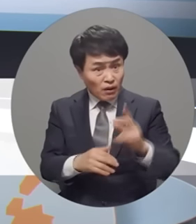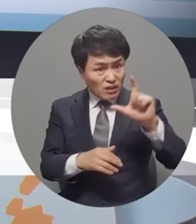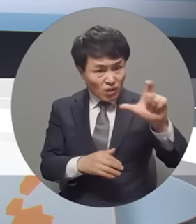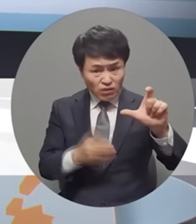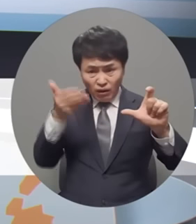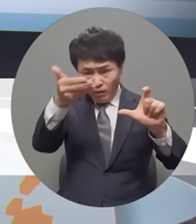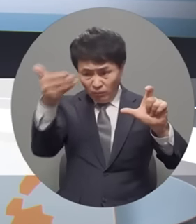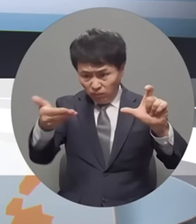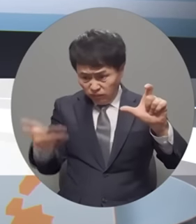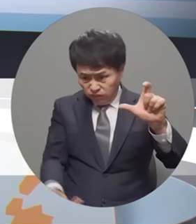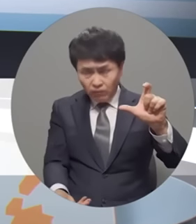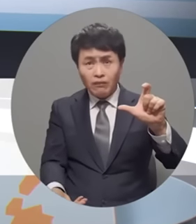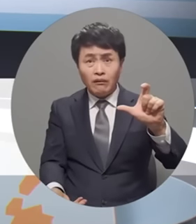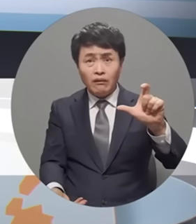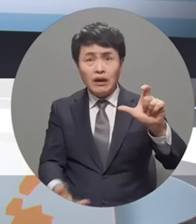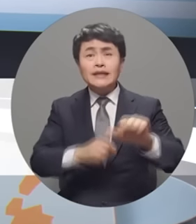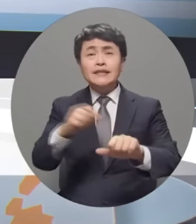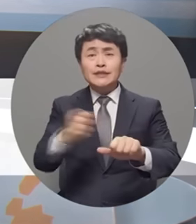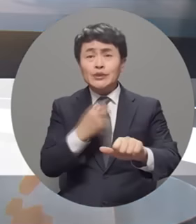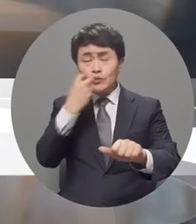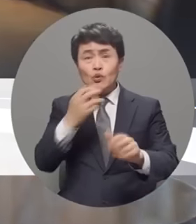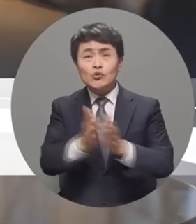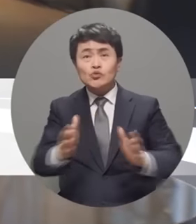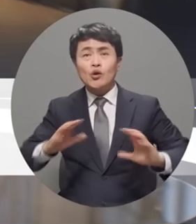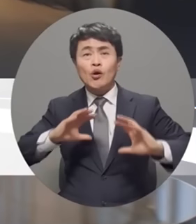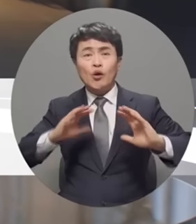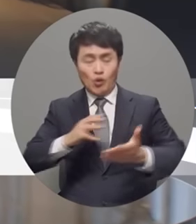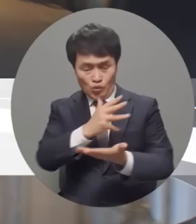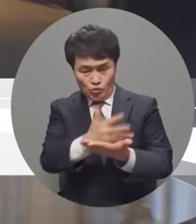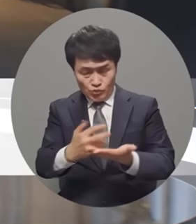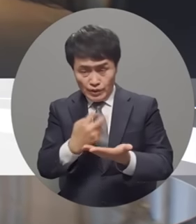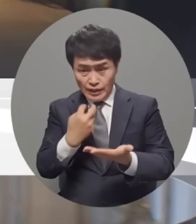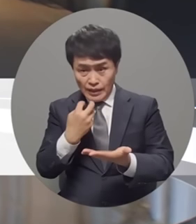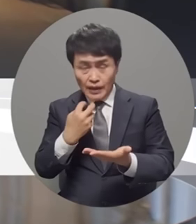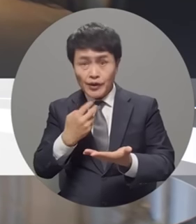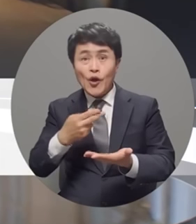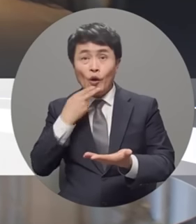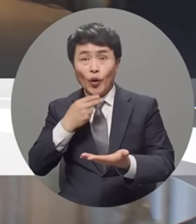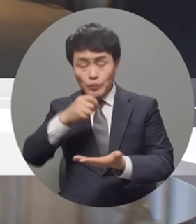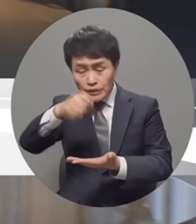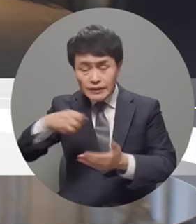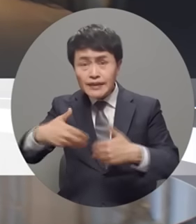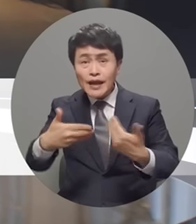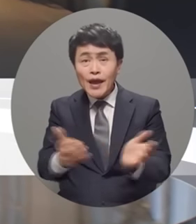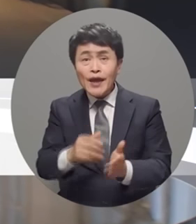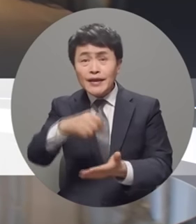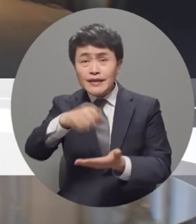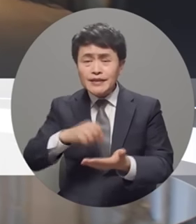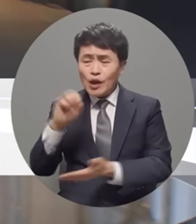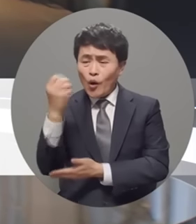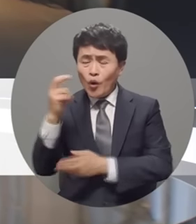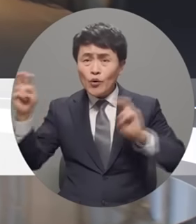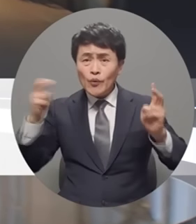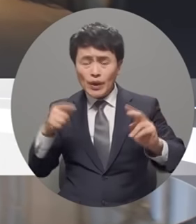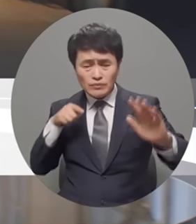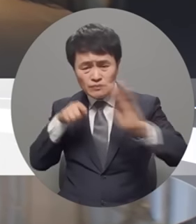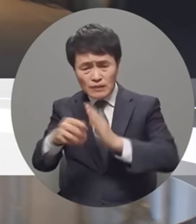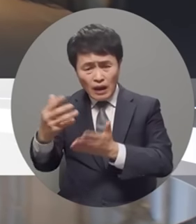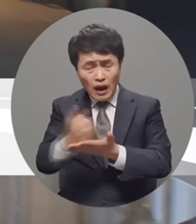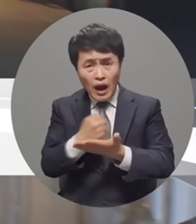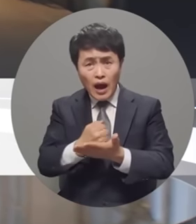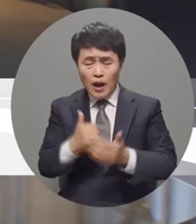15계단이나 추락한 건데요. 특히 조사를 주관한 국경 없는 기자회 측은 기자들과 언론사에 대한 잇따른 압수수색과